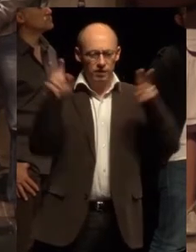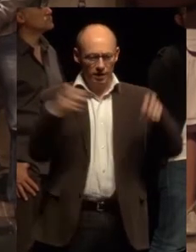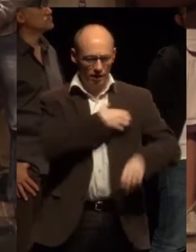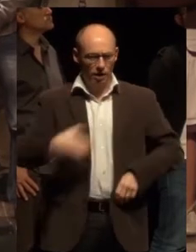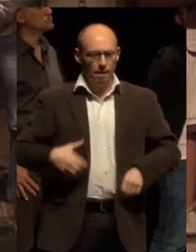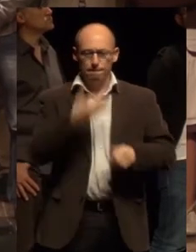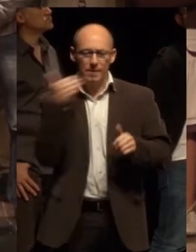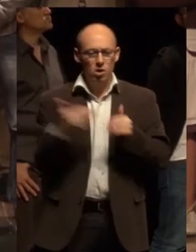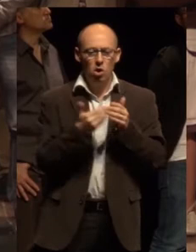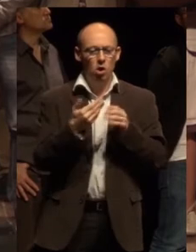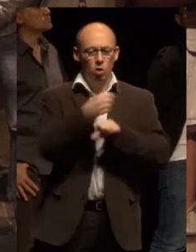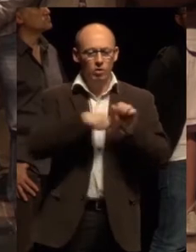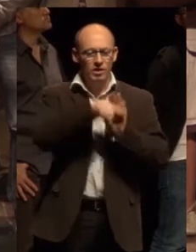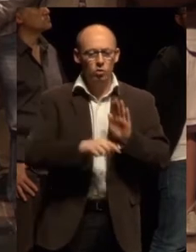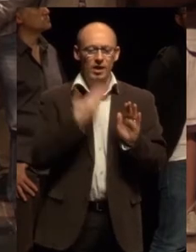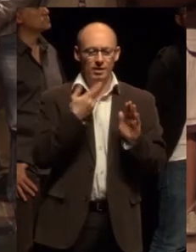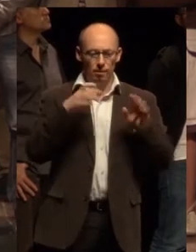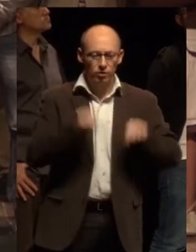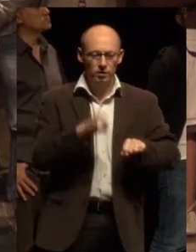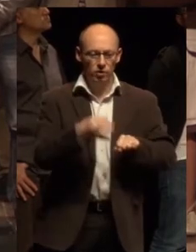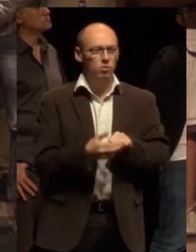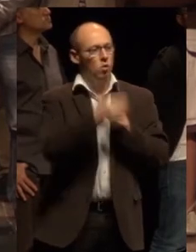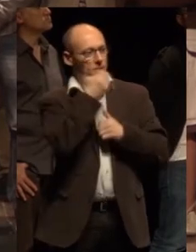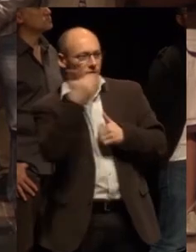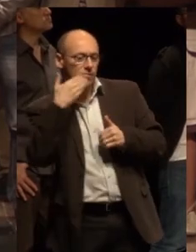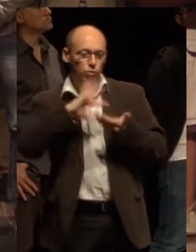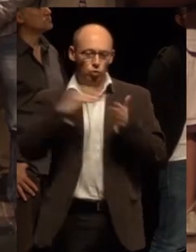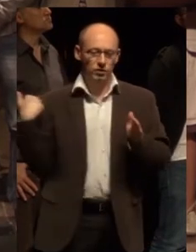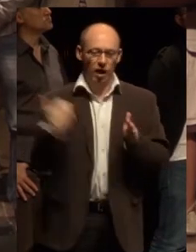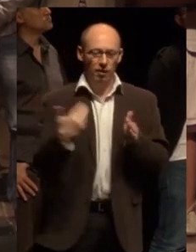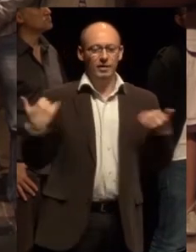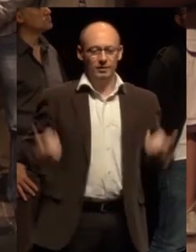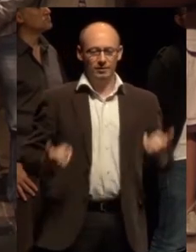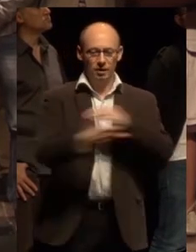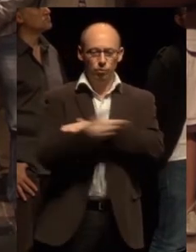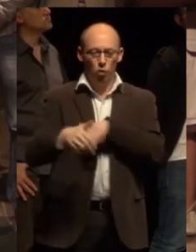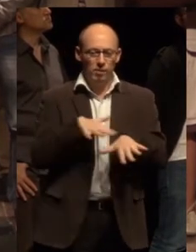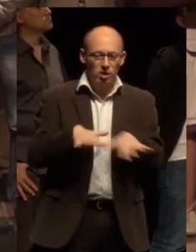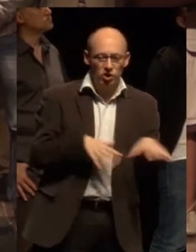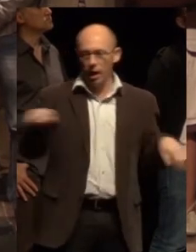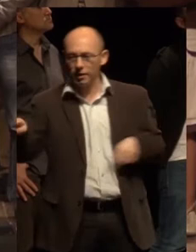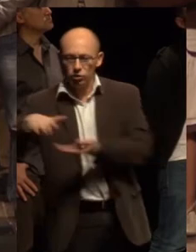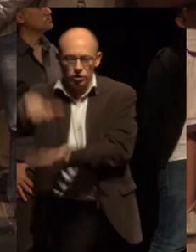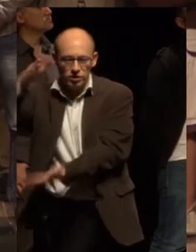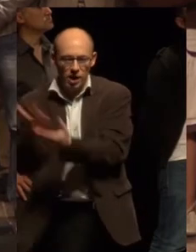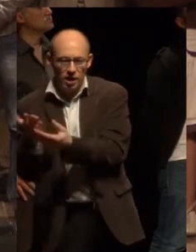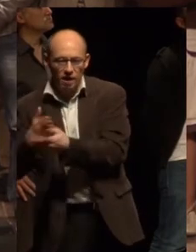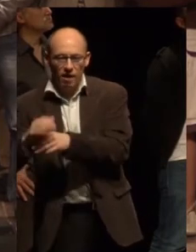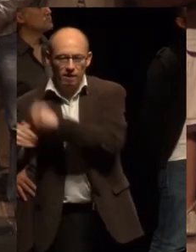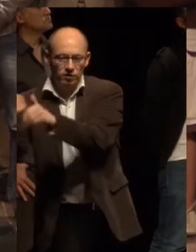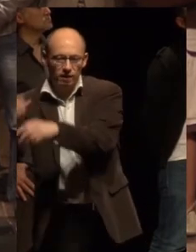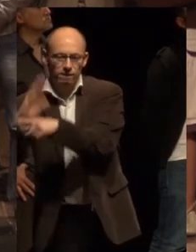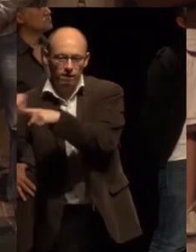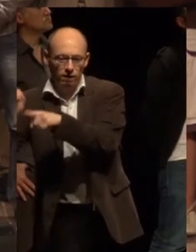de la meilleure des façons. Je tenais à vous remercier pour tout cela. Ici, c'est un bureau aménagé, là, des dossiers à faire